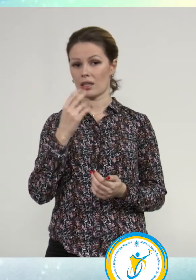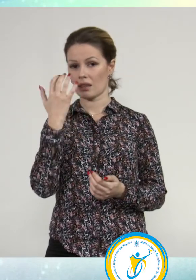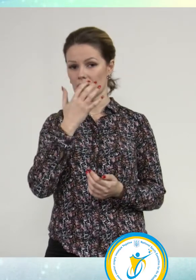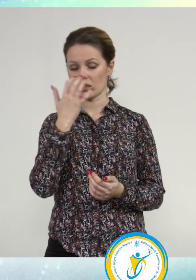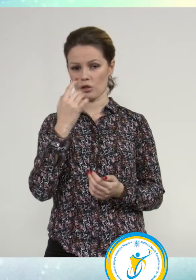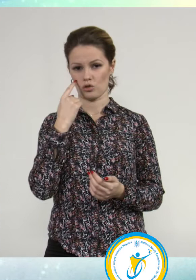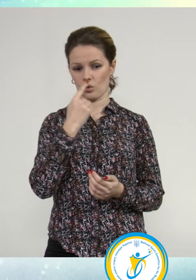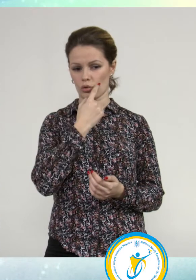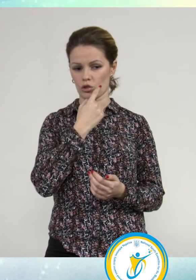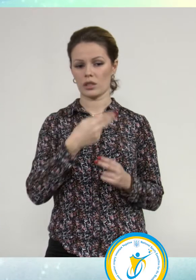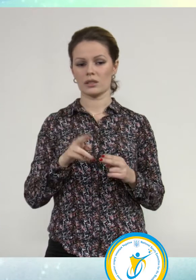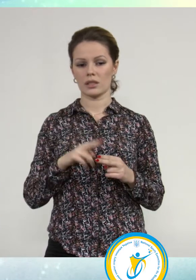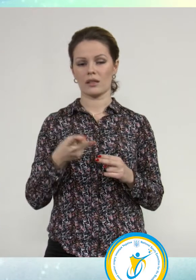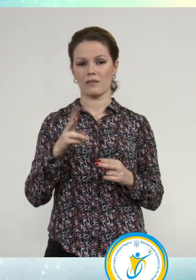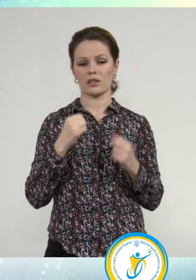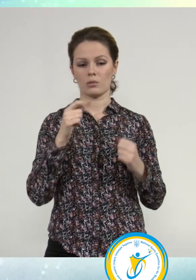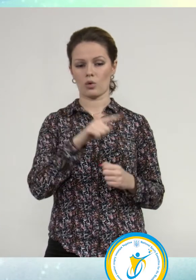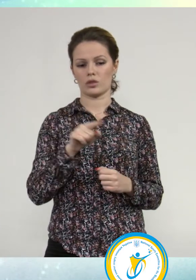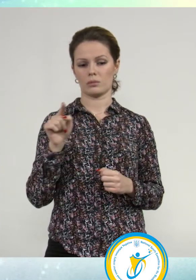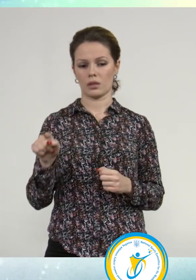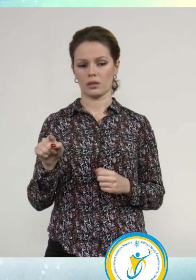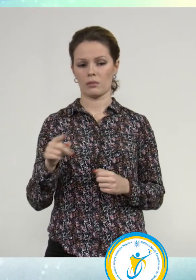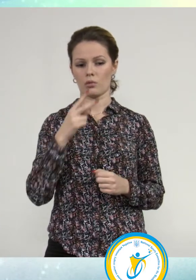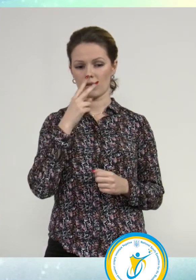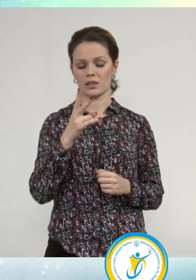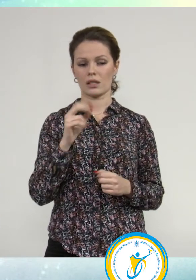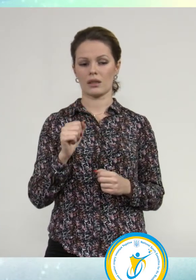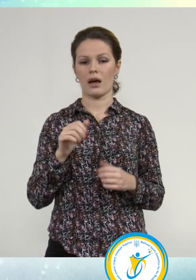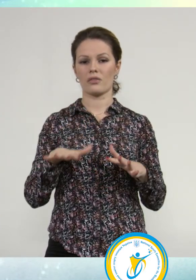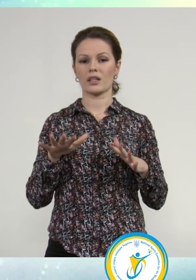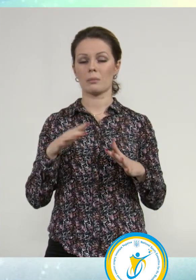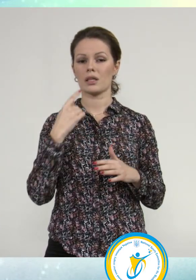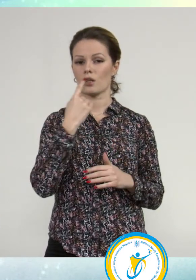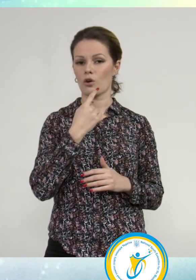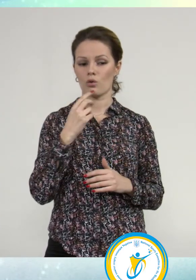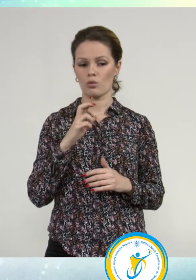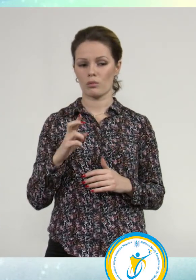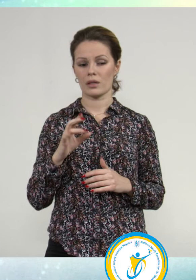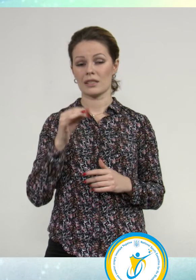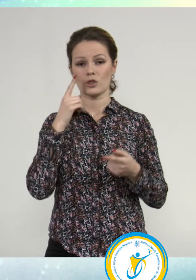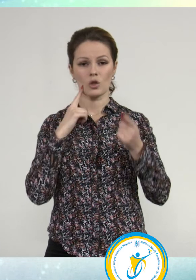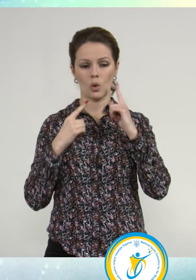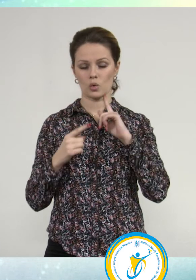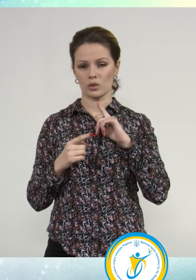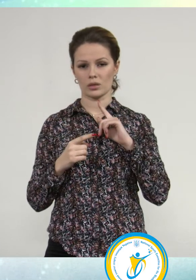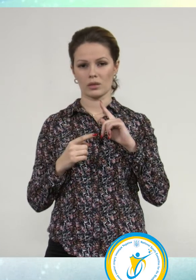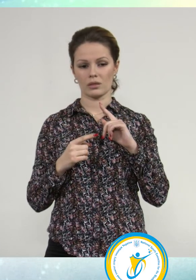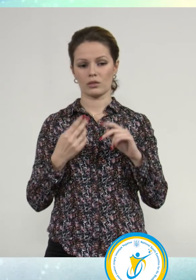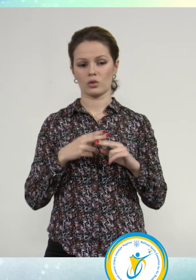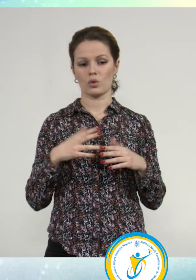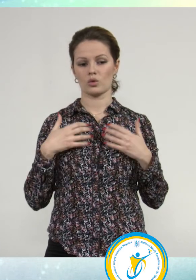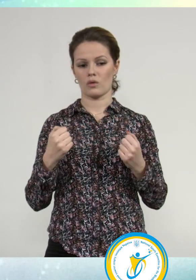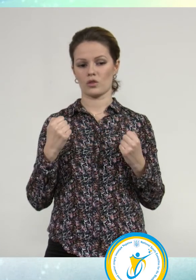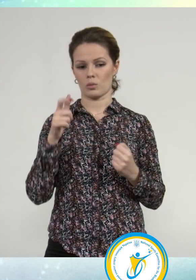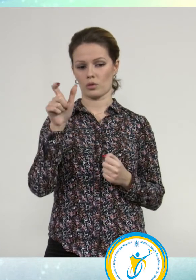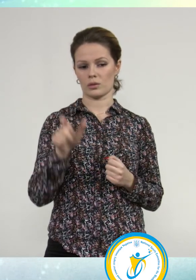очі цих двох спортсменів. Подивіться на тремтіння губ і сльози цього здорового